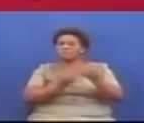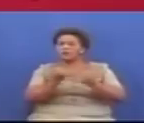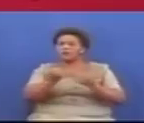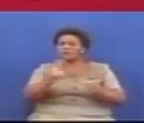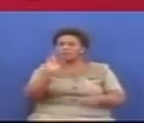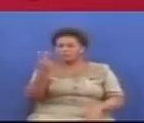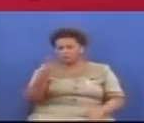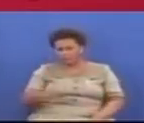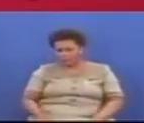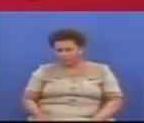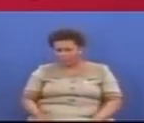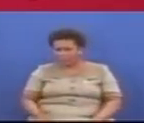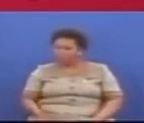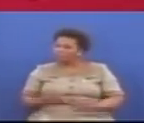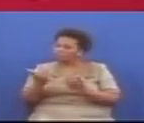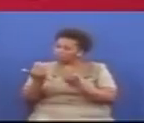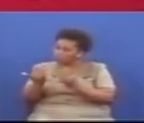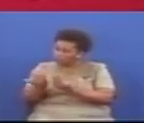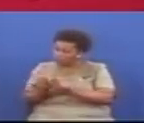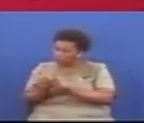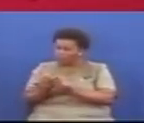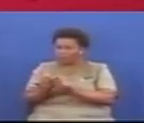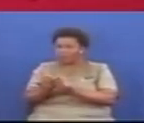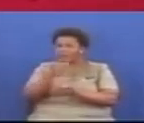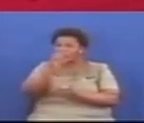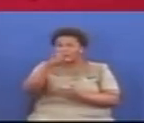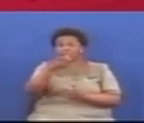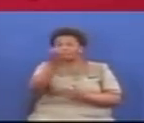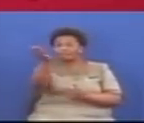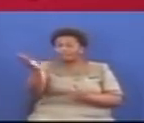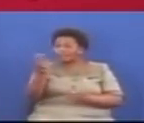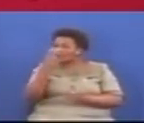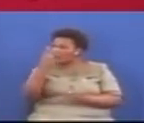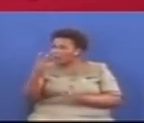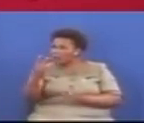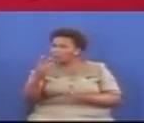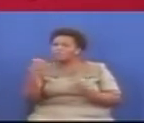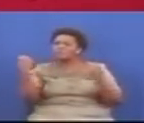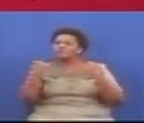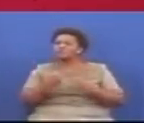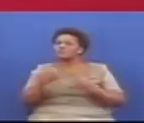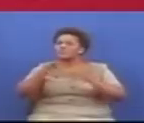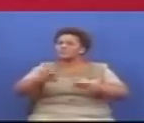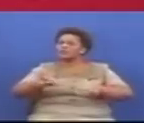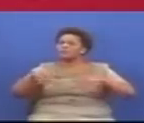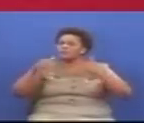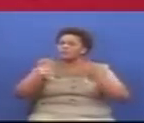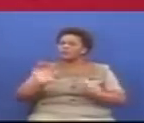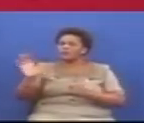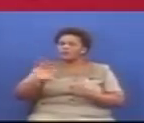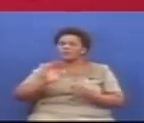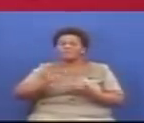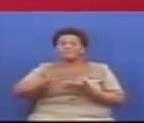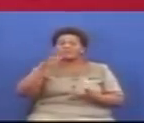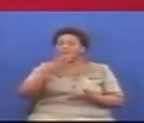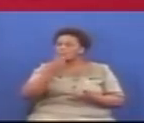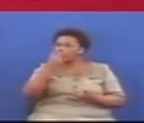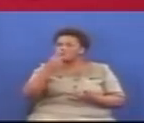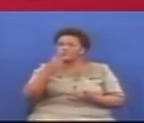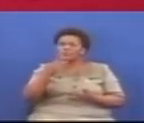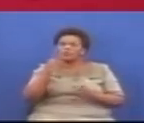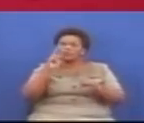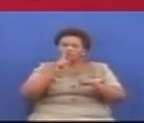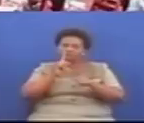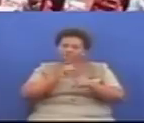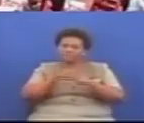na wananchi wake wasikie waone jitihada za Mheshimiwa Lusinde katika hili, na matufa yake wataona muda sio mrefu kwa uwezo wa Mwenyezi